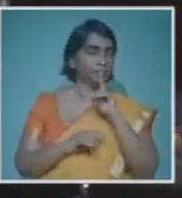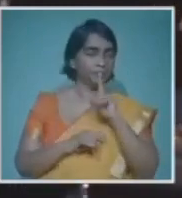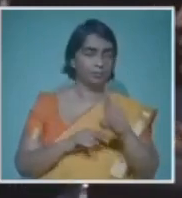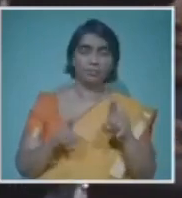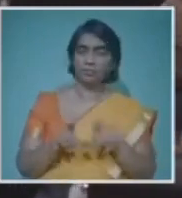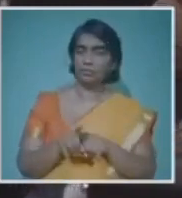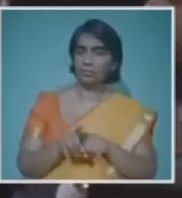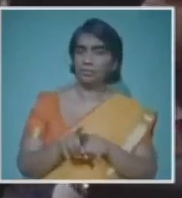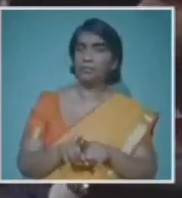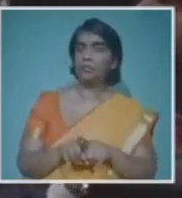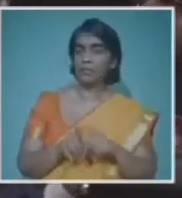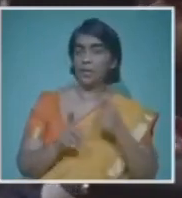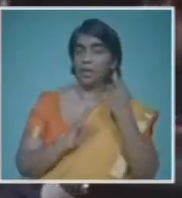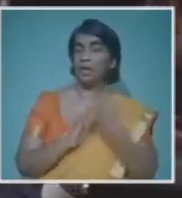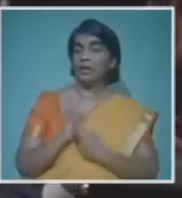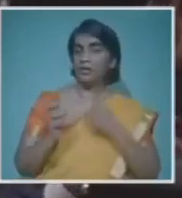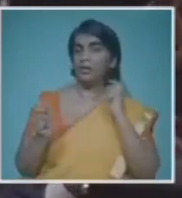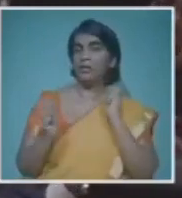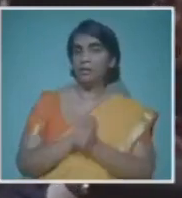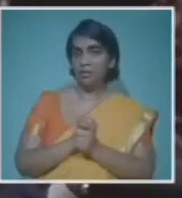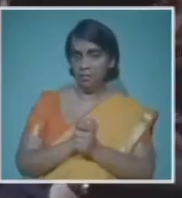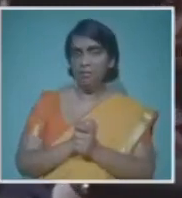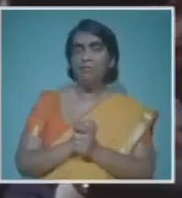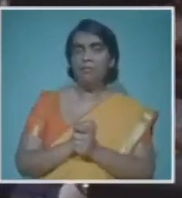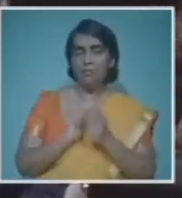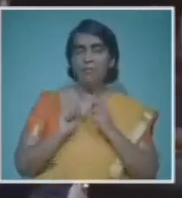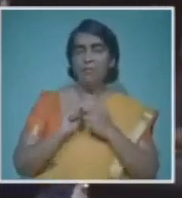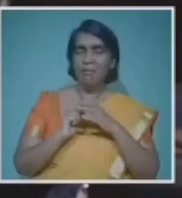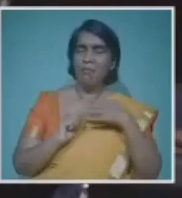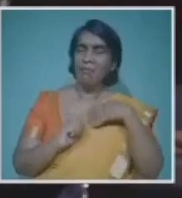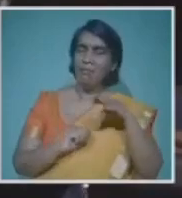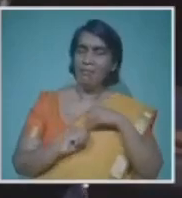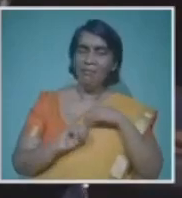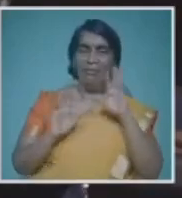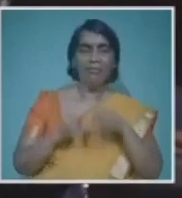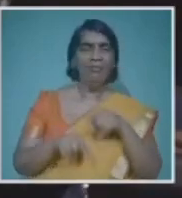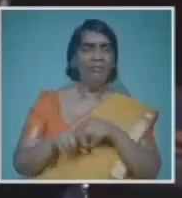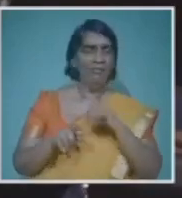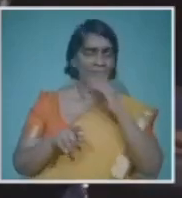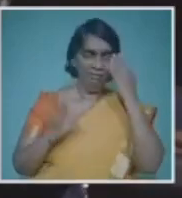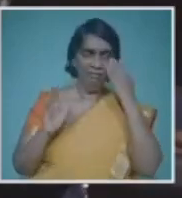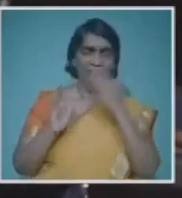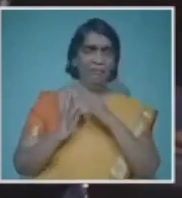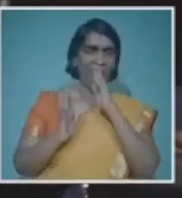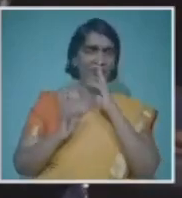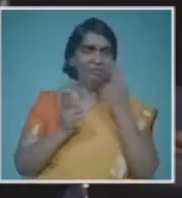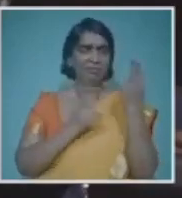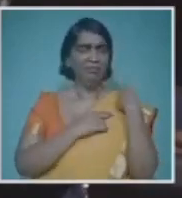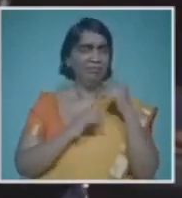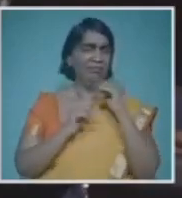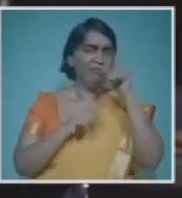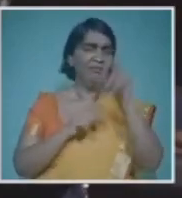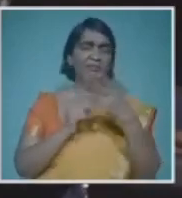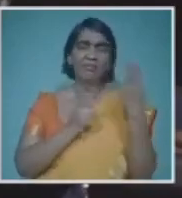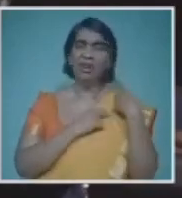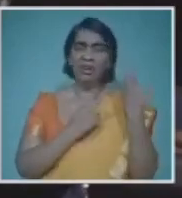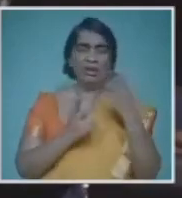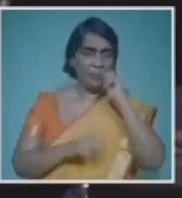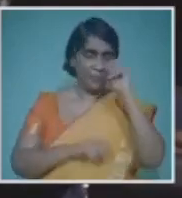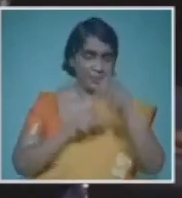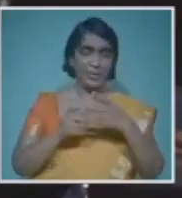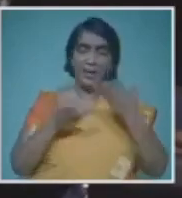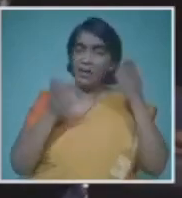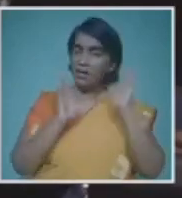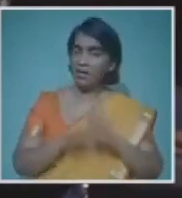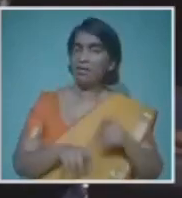වගේ නීතිය වෙනස් කිරීම බලපාපු බවත් පිළිගන්නවා. හැබැයි මේ සම්බන්ධව කවුද වග කියන්න ඕන? ද ජනතාව